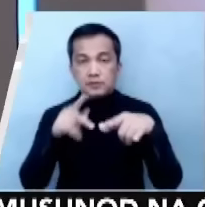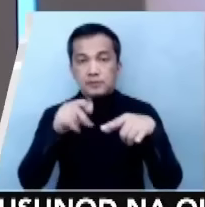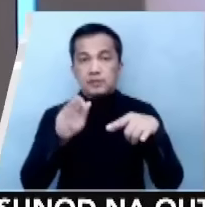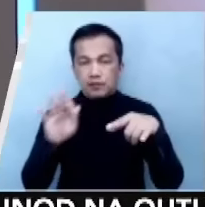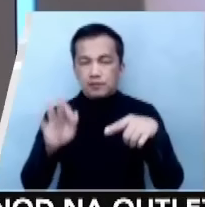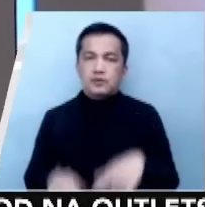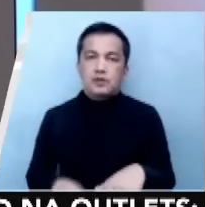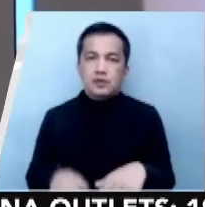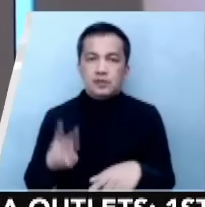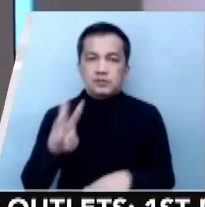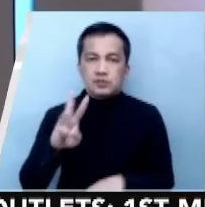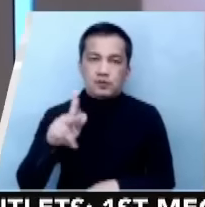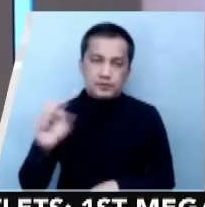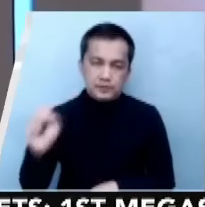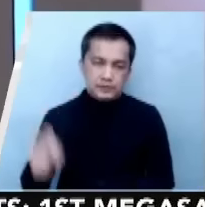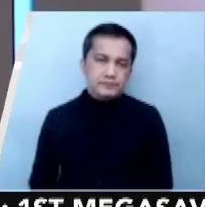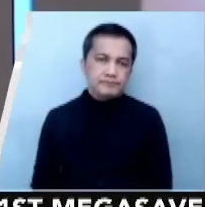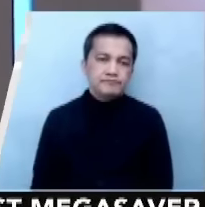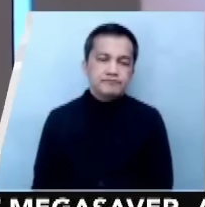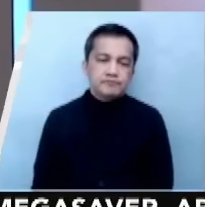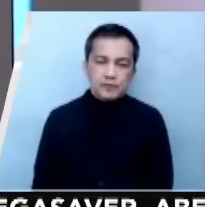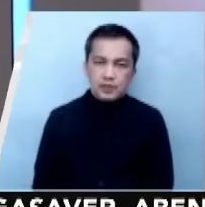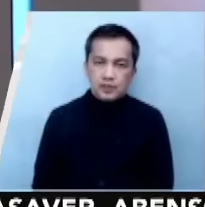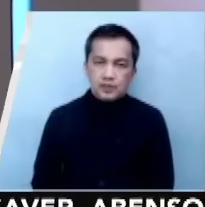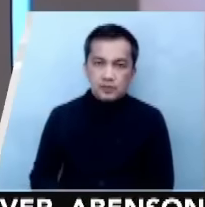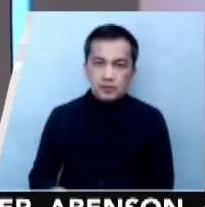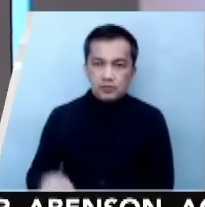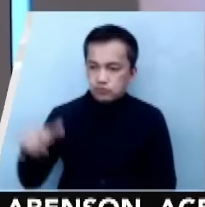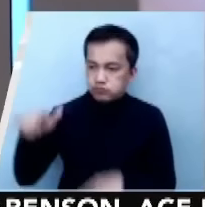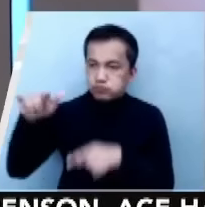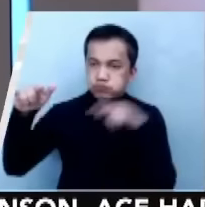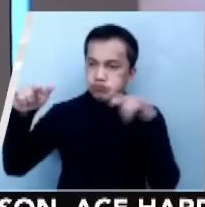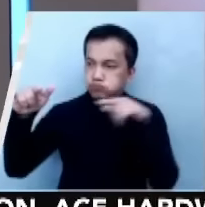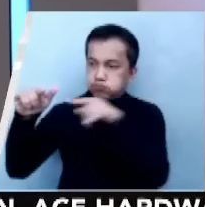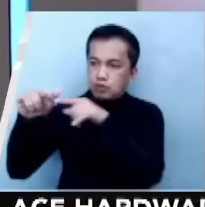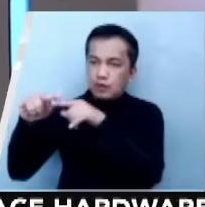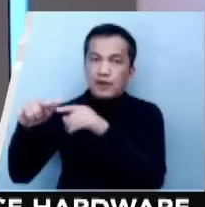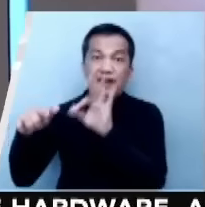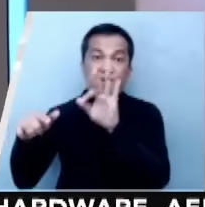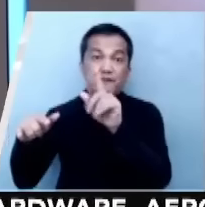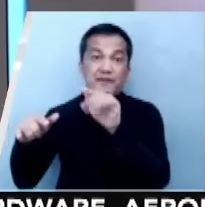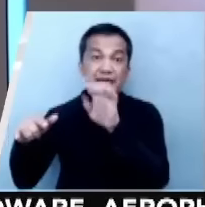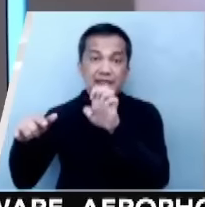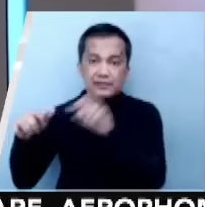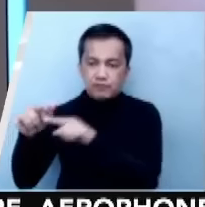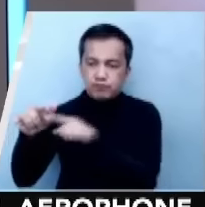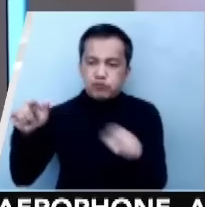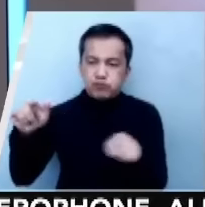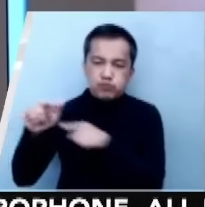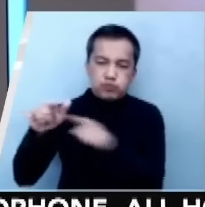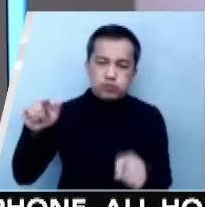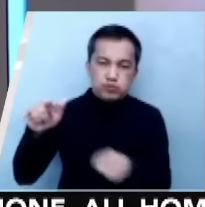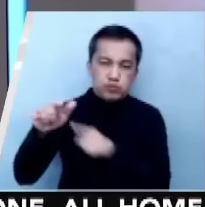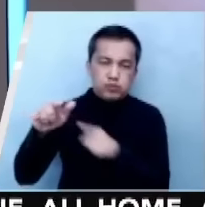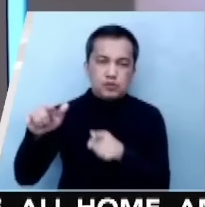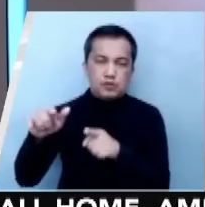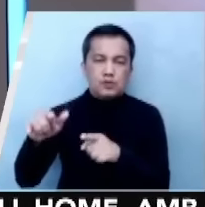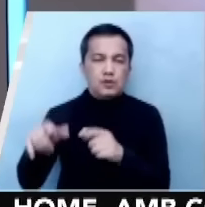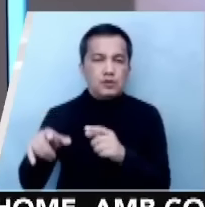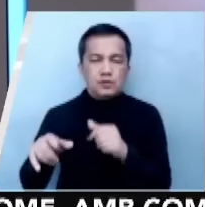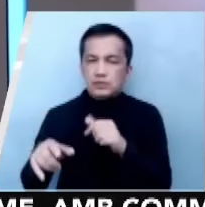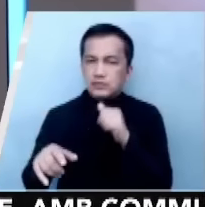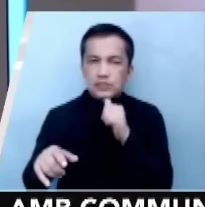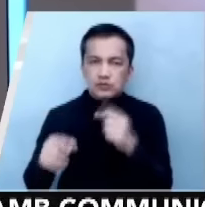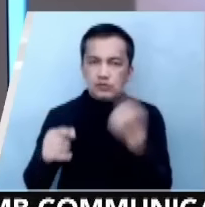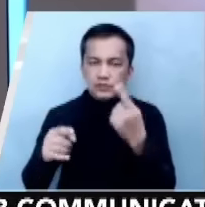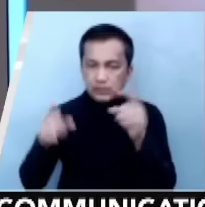West Philippine Sea. Ang pagpapakawala raw ng mga flare ay hindi lamang lubhang delikado,